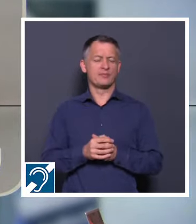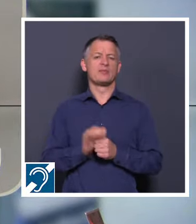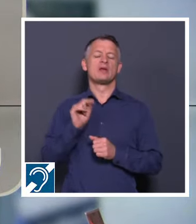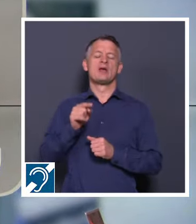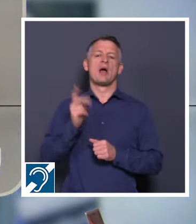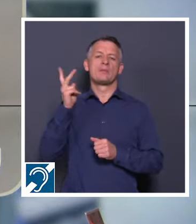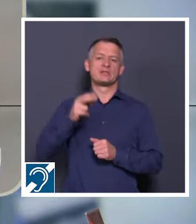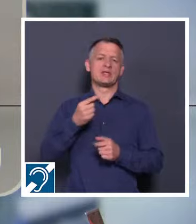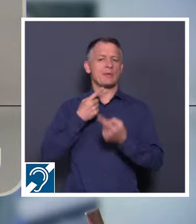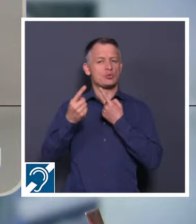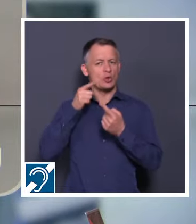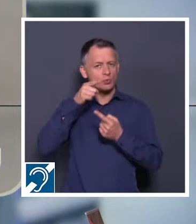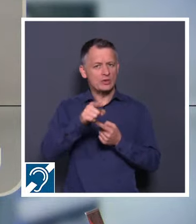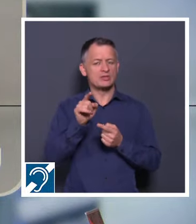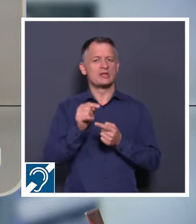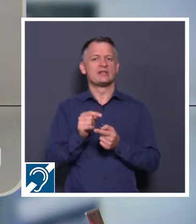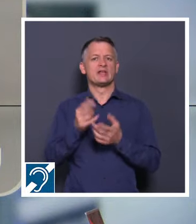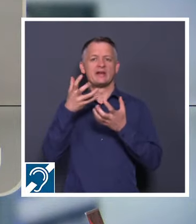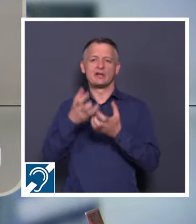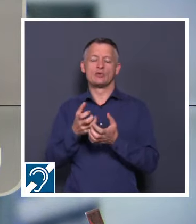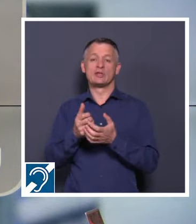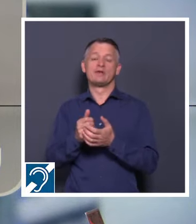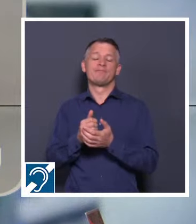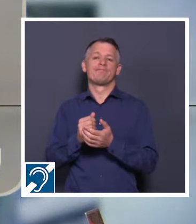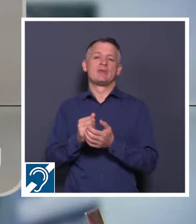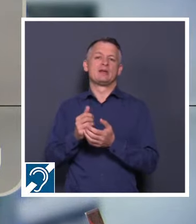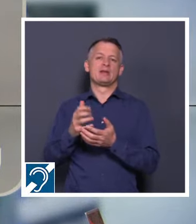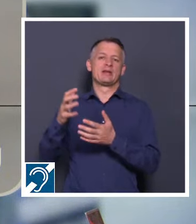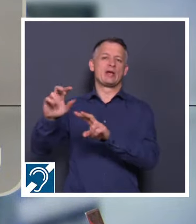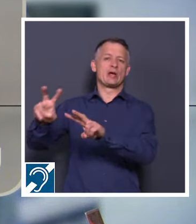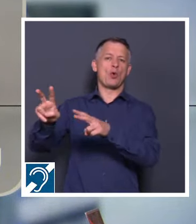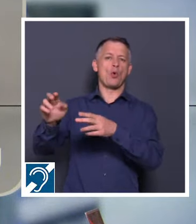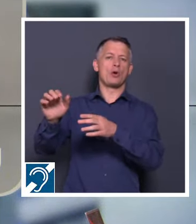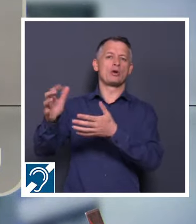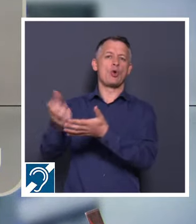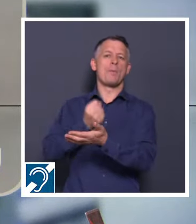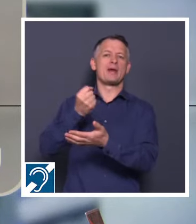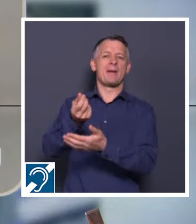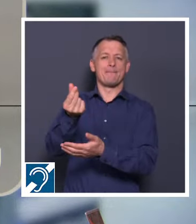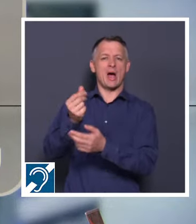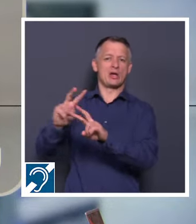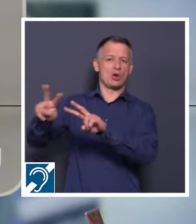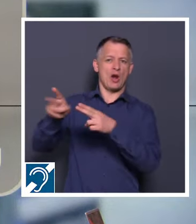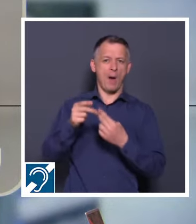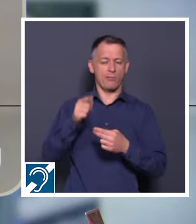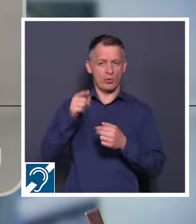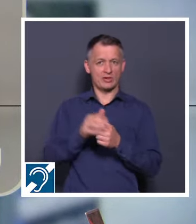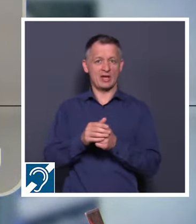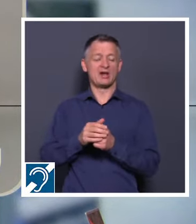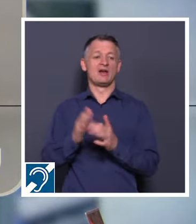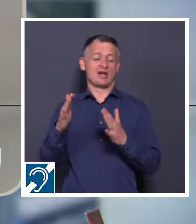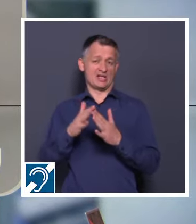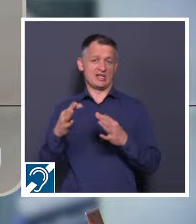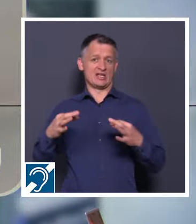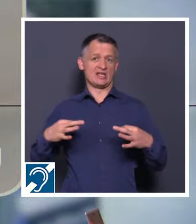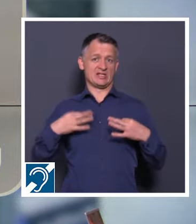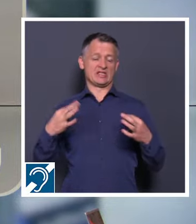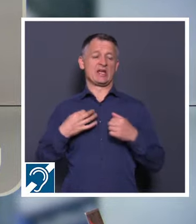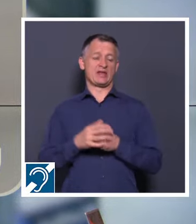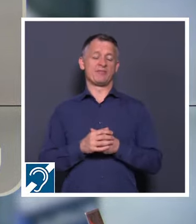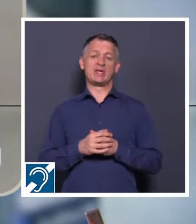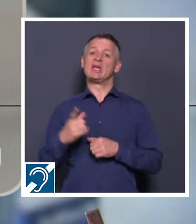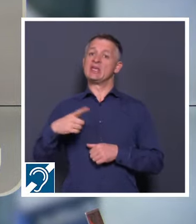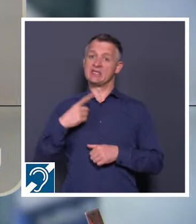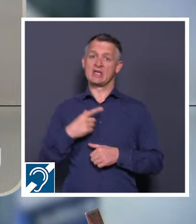recupera banii pentru concediile medicale. Dacă puteți să ne spuneți mai multe. Este o practică ce